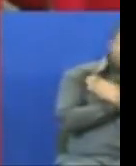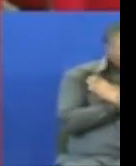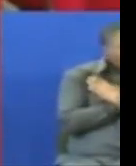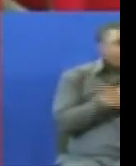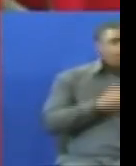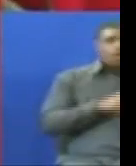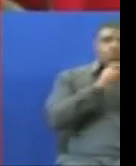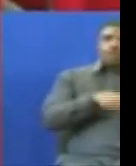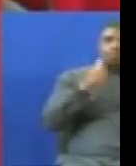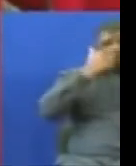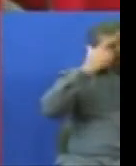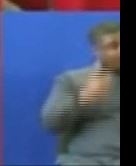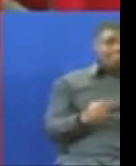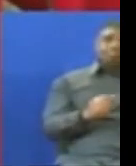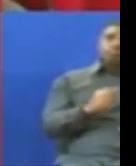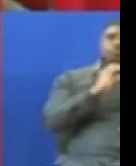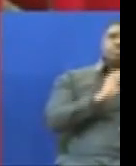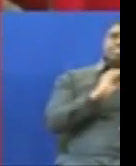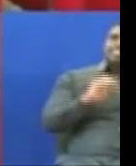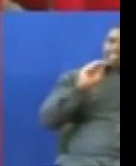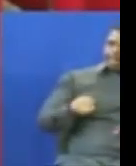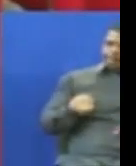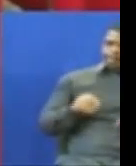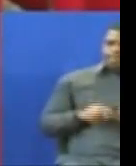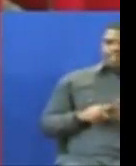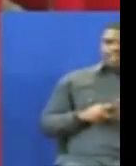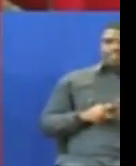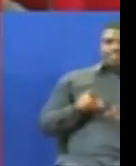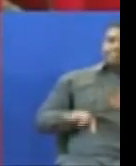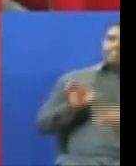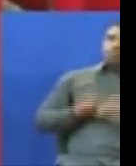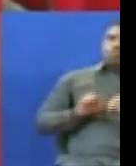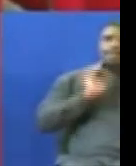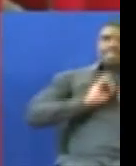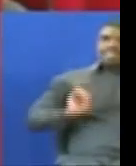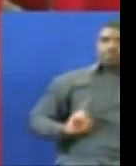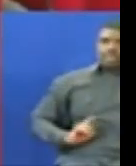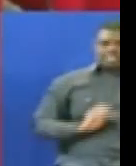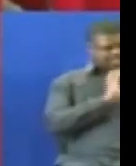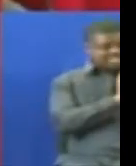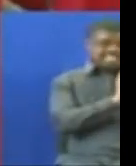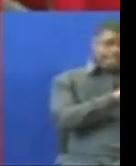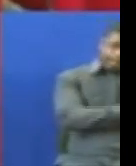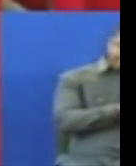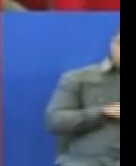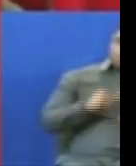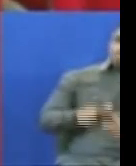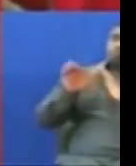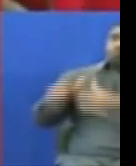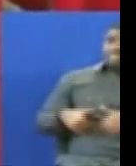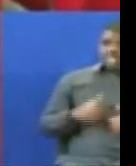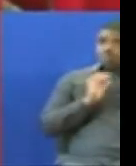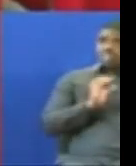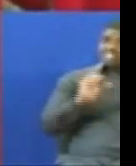Wananchi waaminifu kwa Chama cha Mapinduzi wamekuwa wakichagua madiwani wa CCM na wabunge wa CCM, lakini